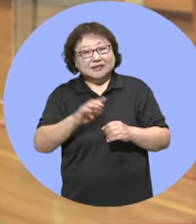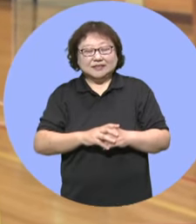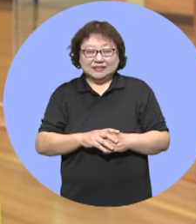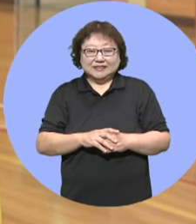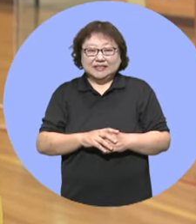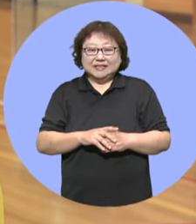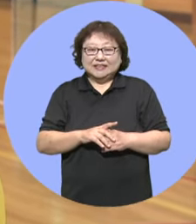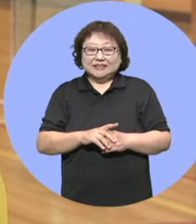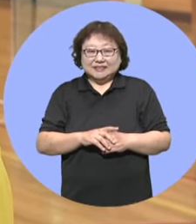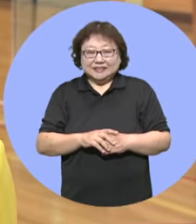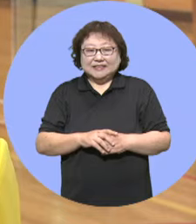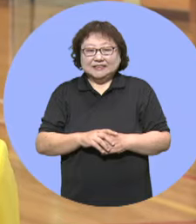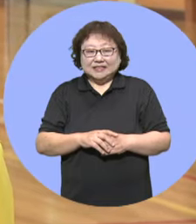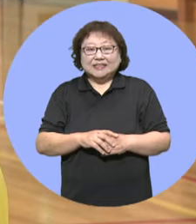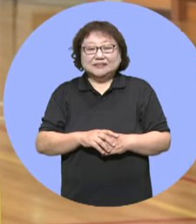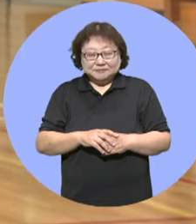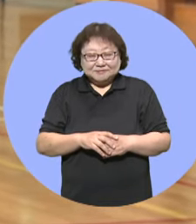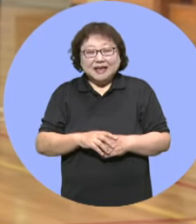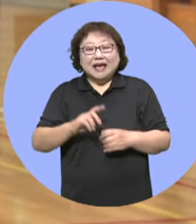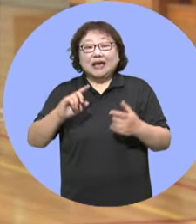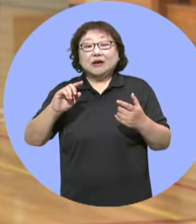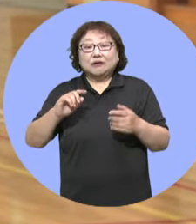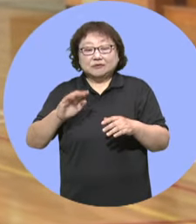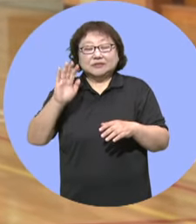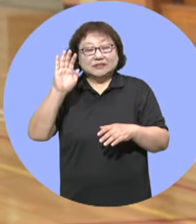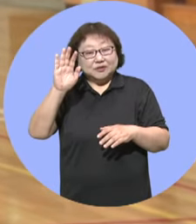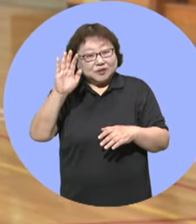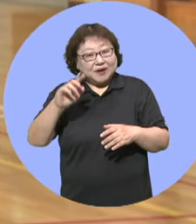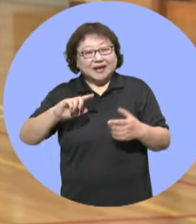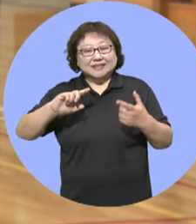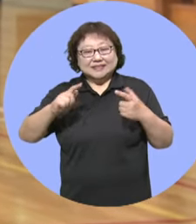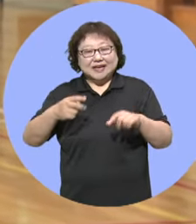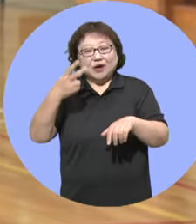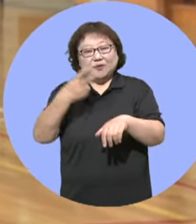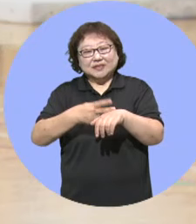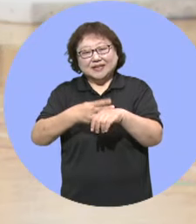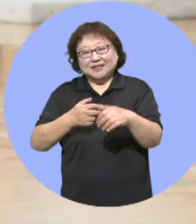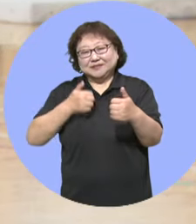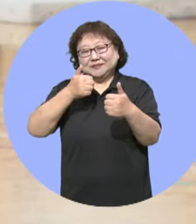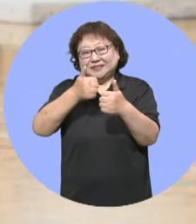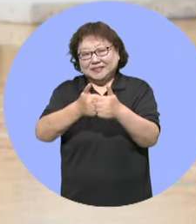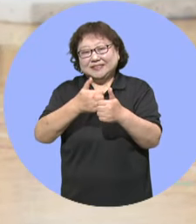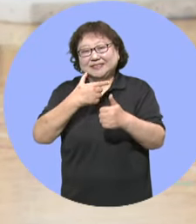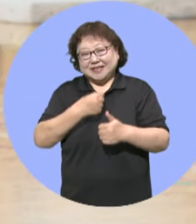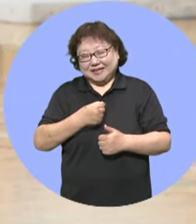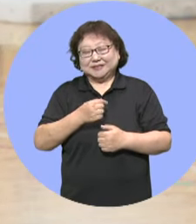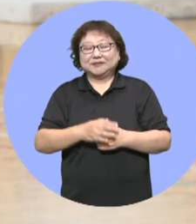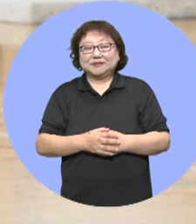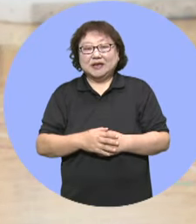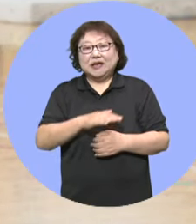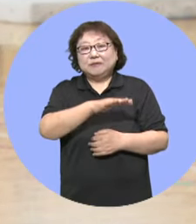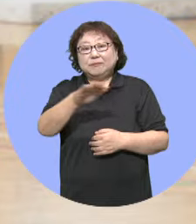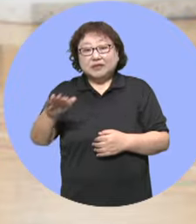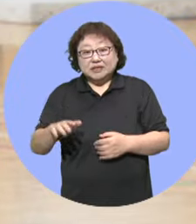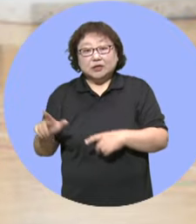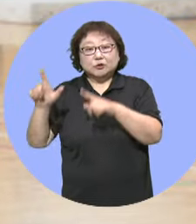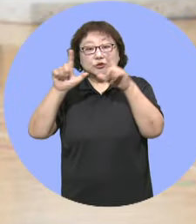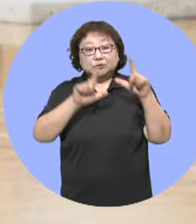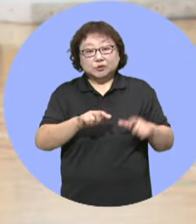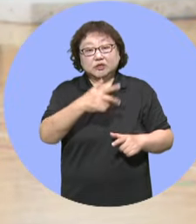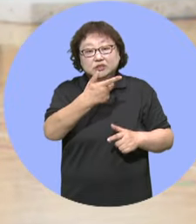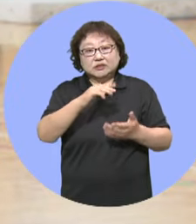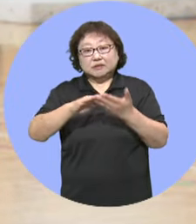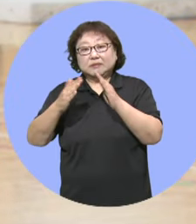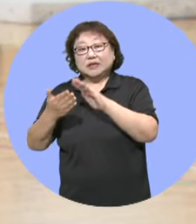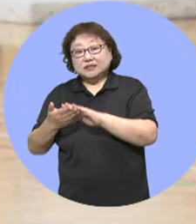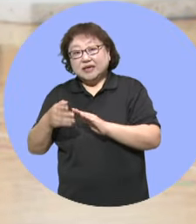ありますか？ 次は違う技を挑戦してみたいと思います。 皆さんの住む市や町でも一